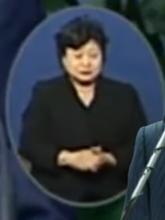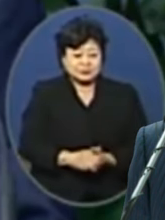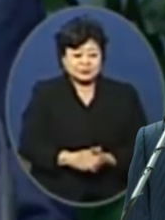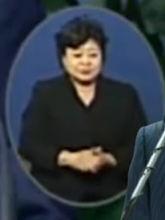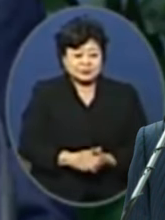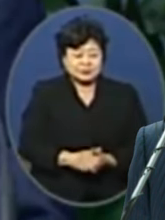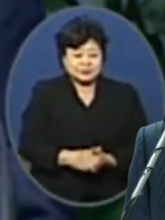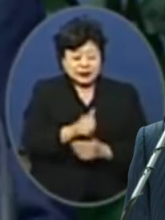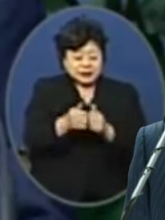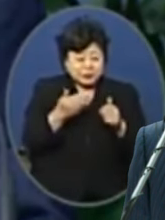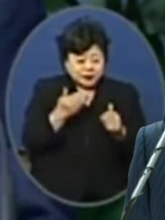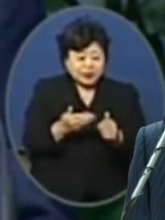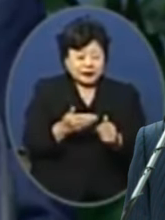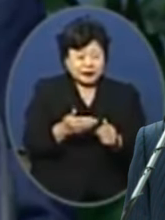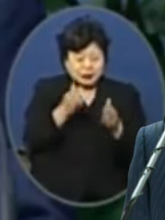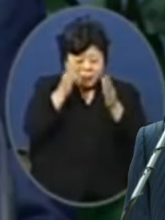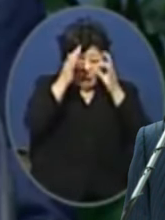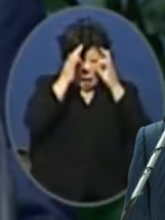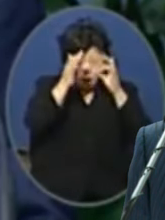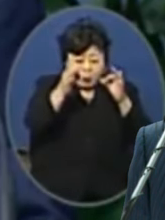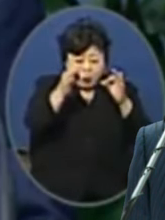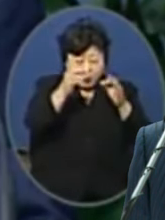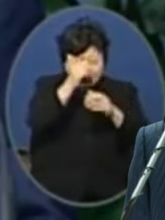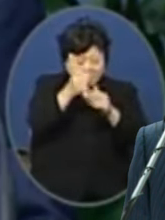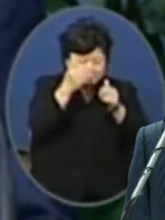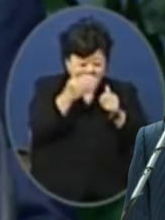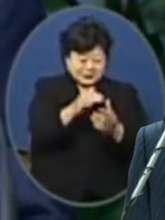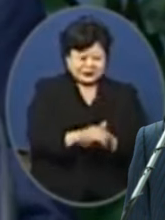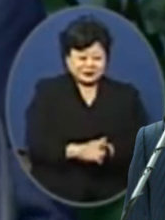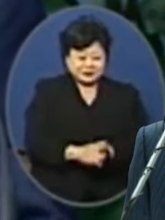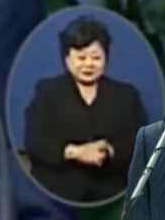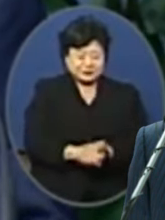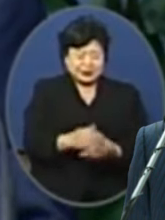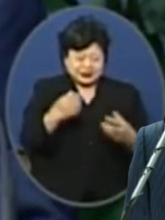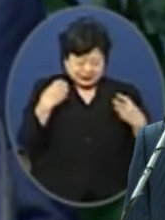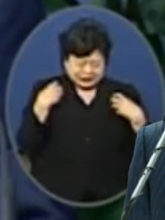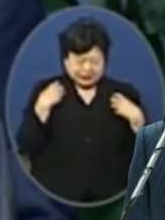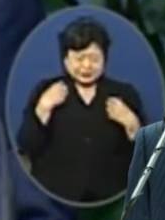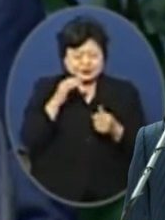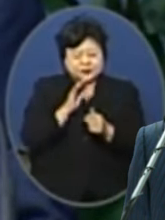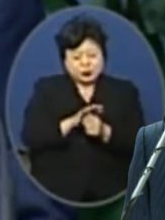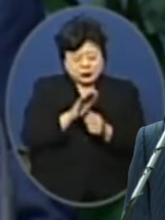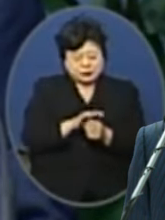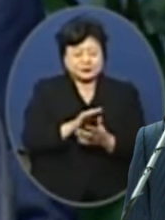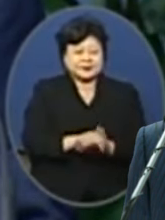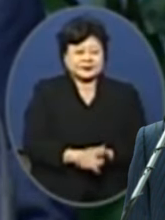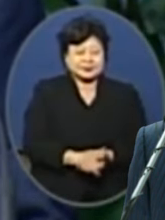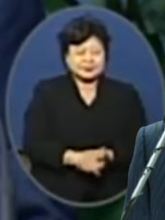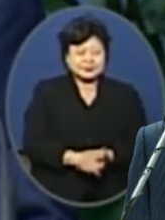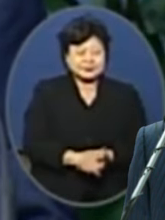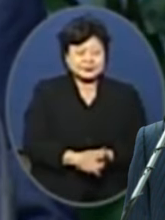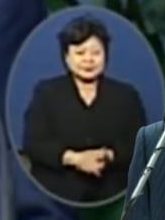하든지 하나님은 바라볼 때 하나님은 책임을 지어 주시는 것입니다